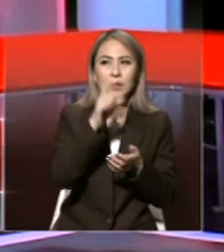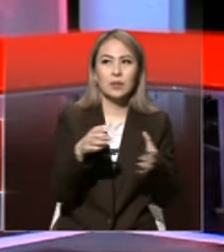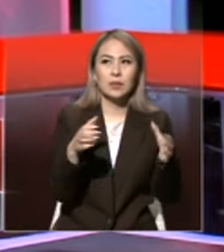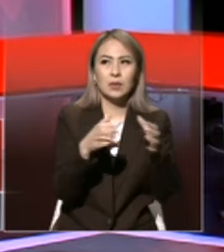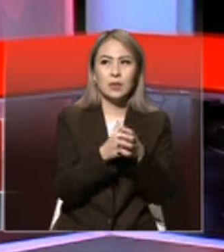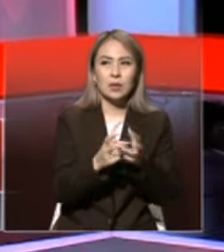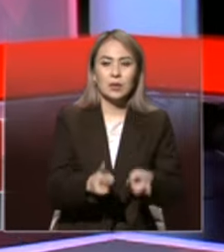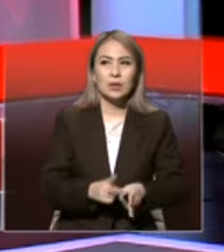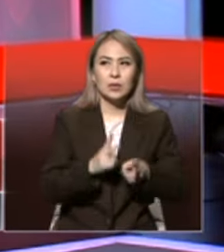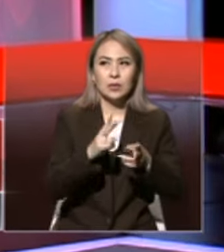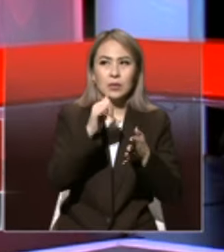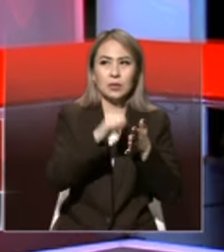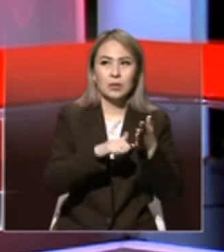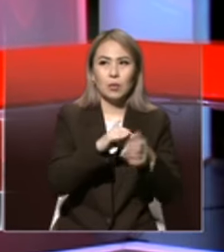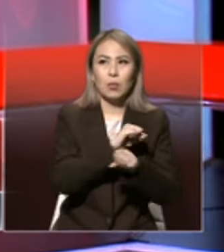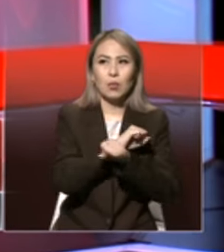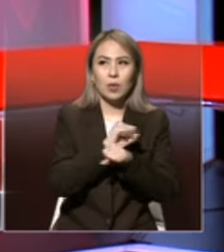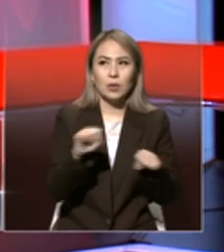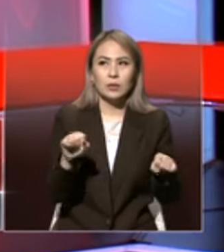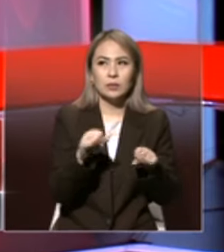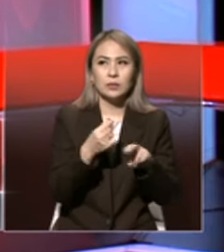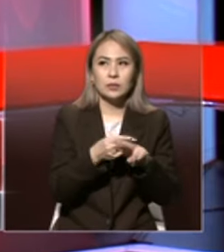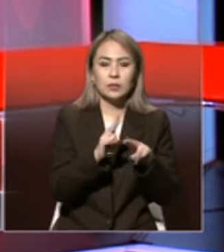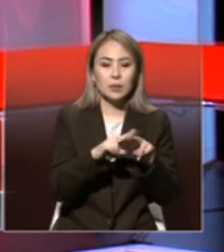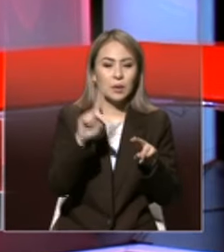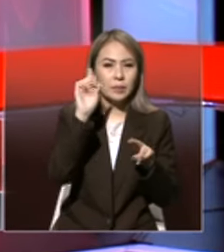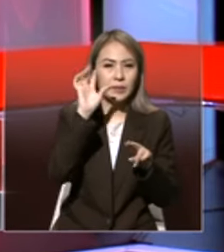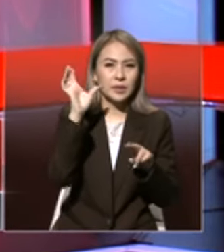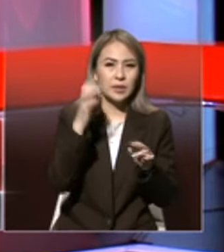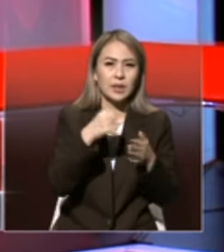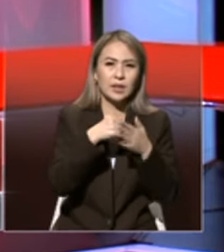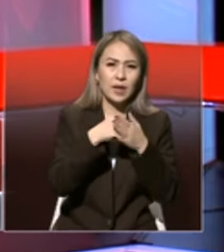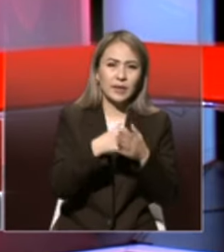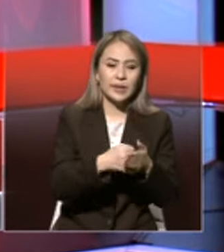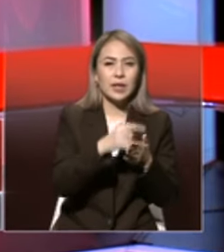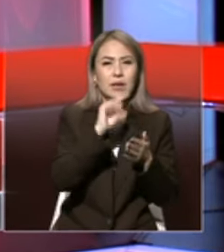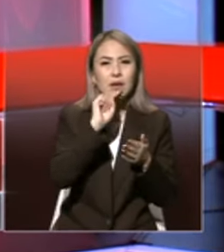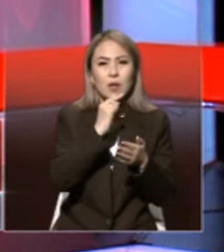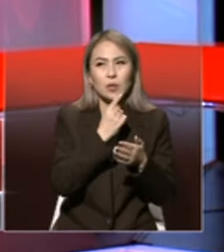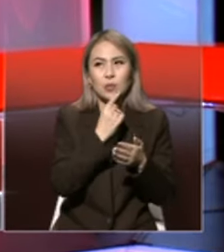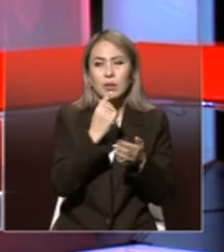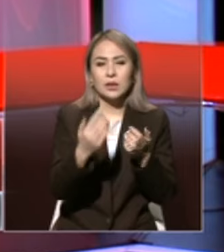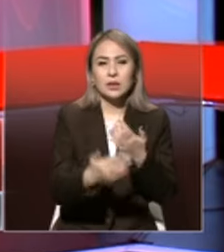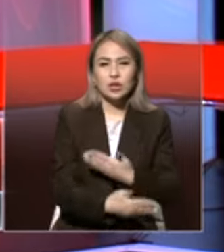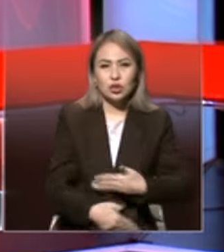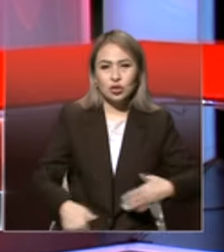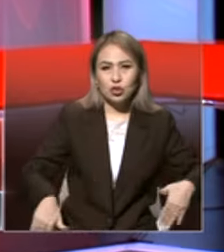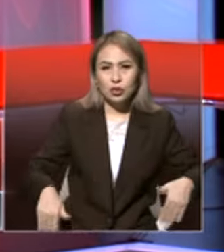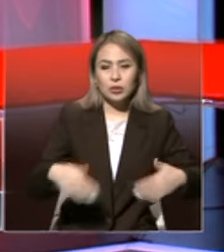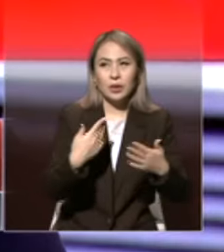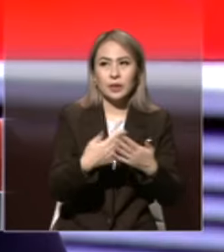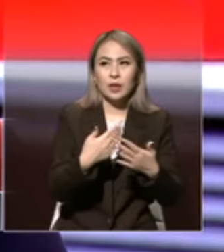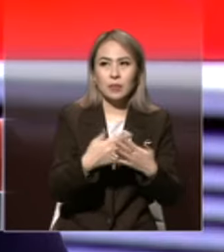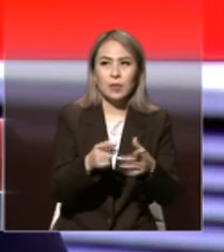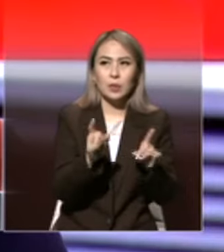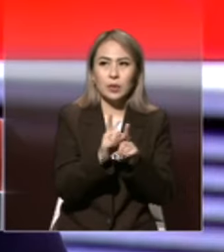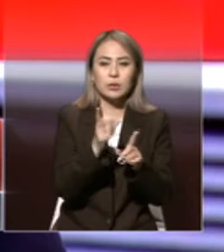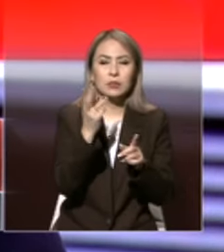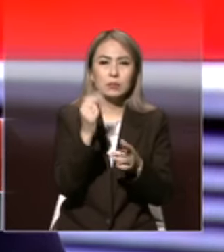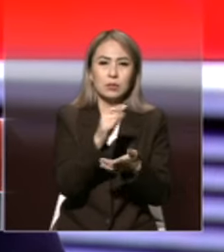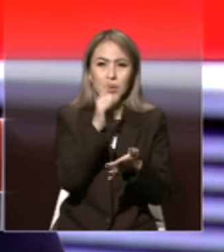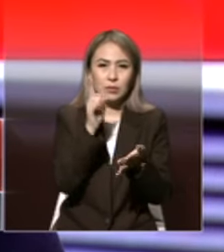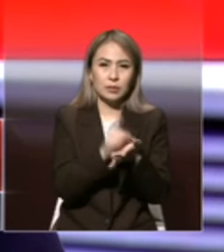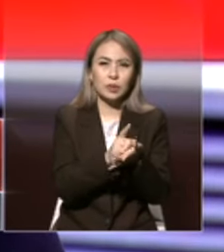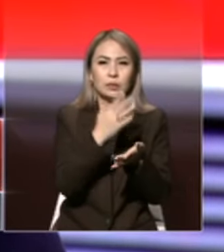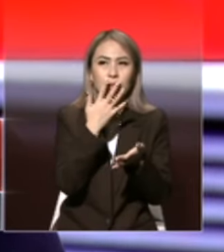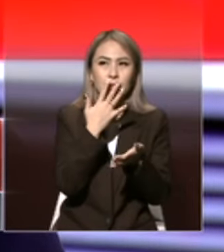ұлты оның қылмыс жасауына себеп болмау керек. Жаңа айтып отырған психологиялық қысым болсын, экономикалық қысым болсын, жыныстық қысым болсын, ол ұлттық құндылық әрбетте біз бұл жерде